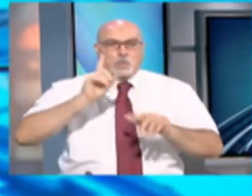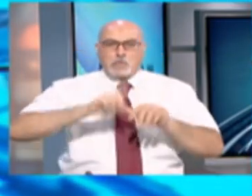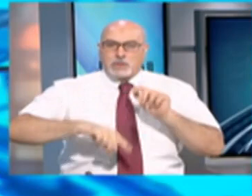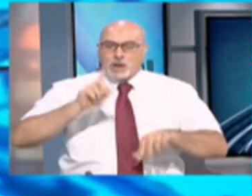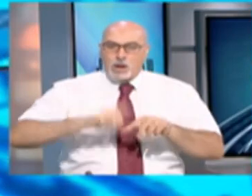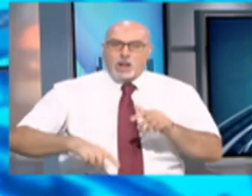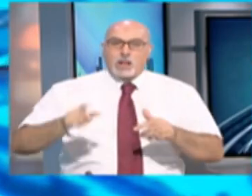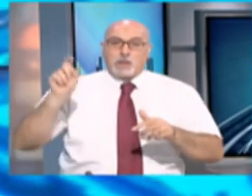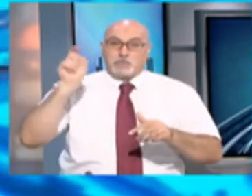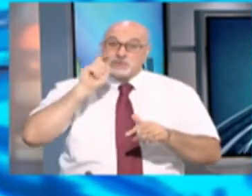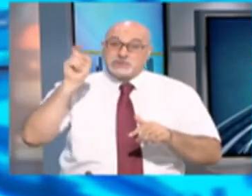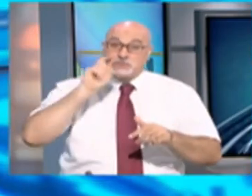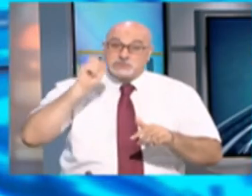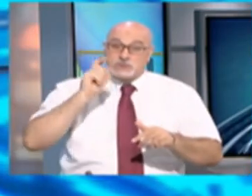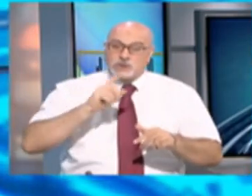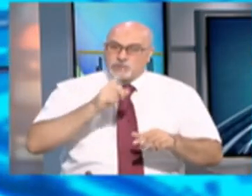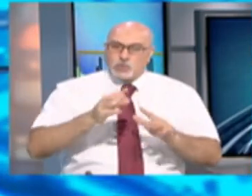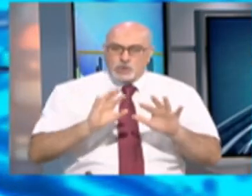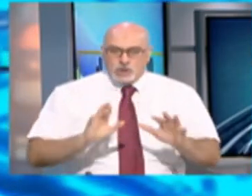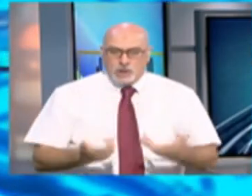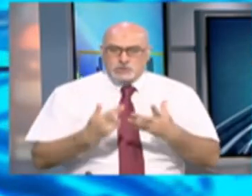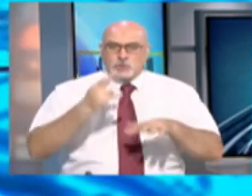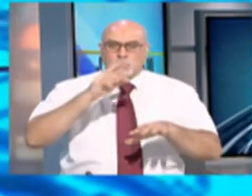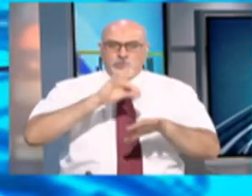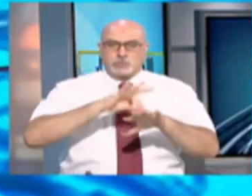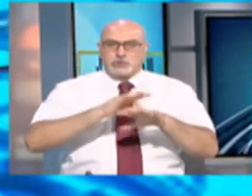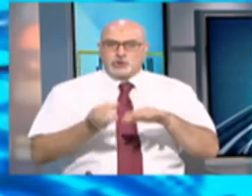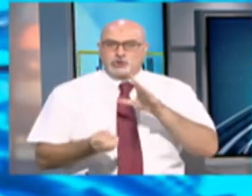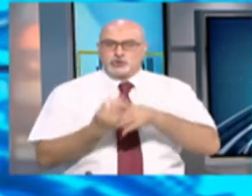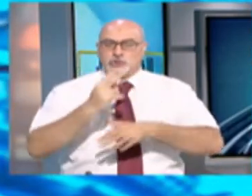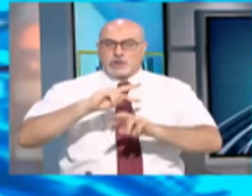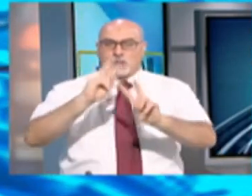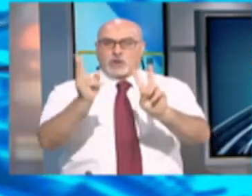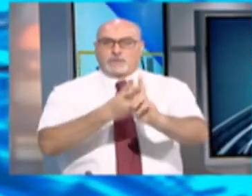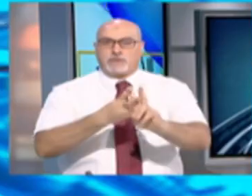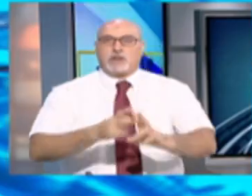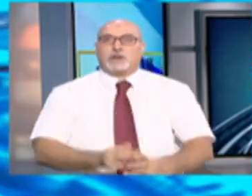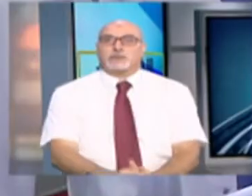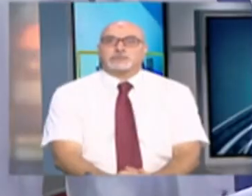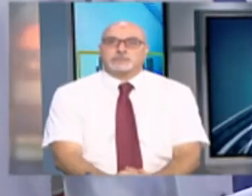الاختصاصيين، ملحا على إنجاز مستشفيات متخصصة في كبريات المدن.